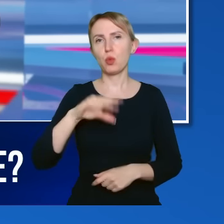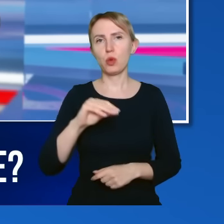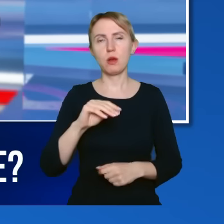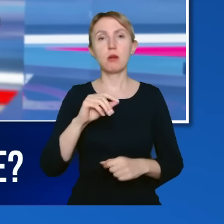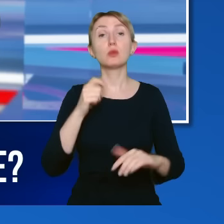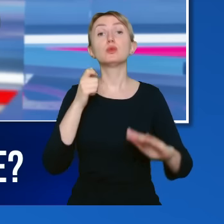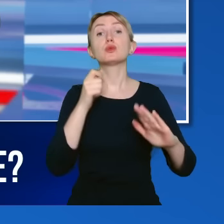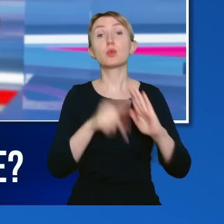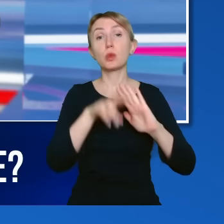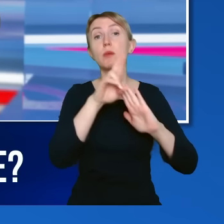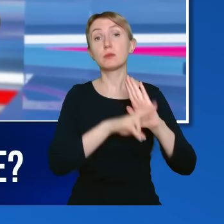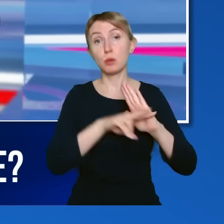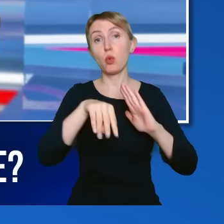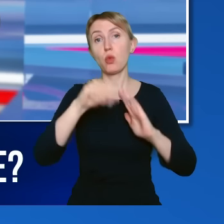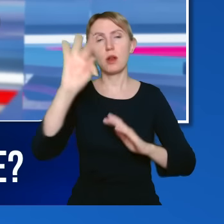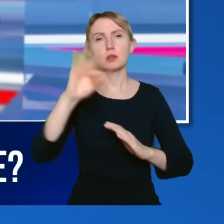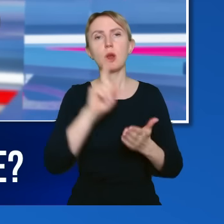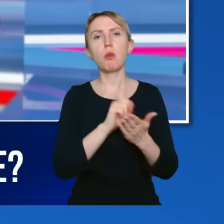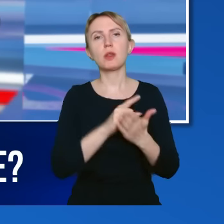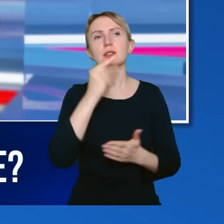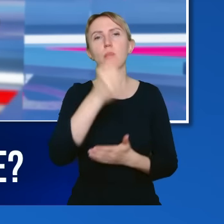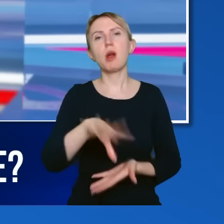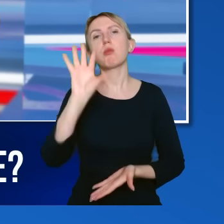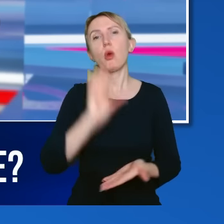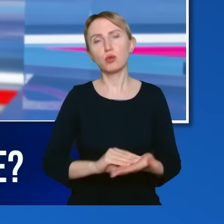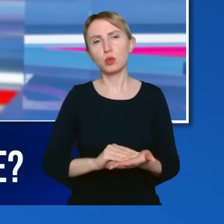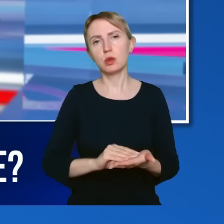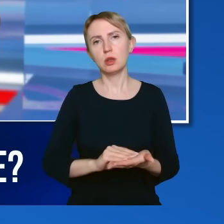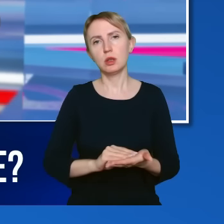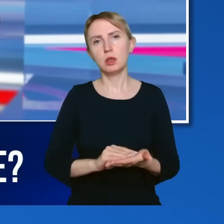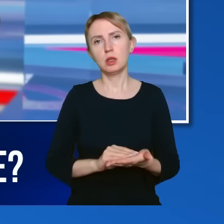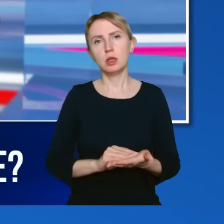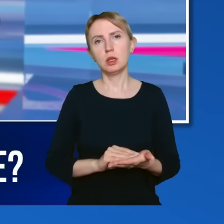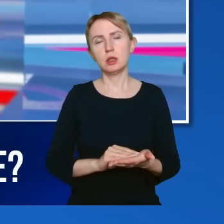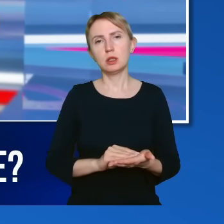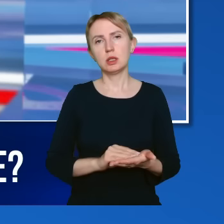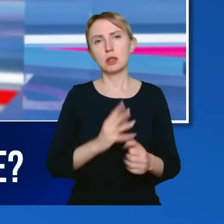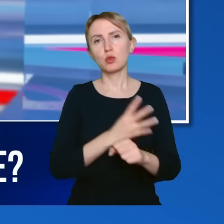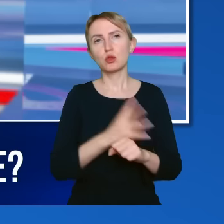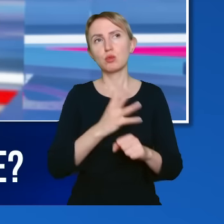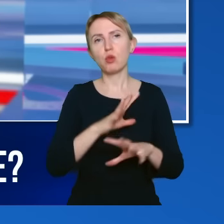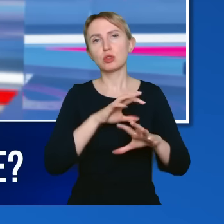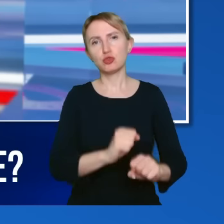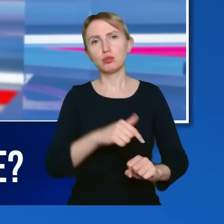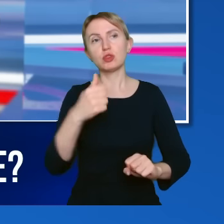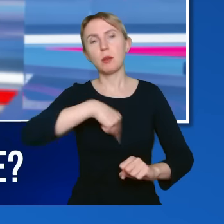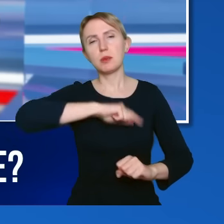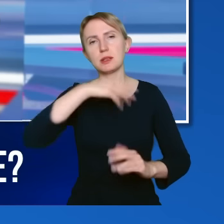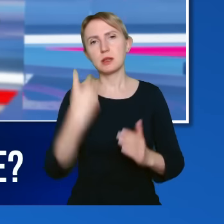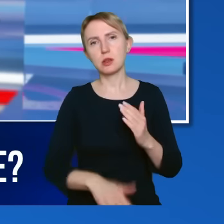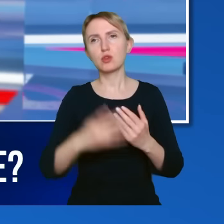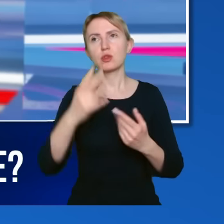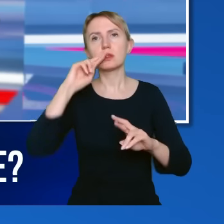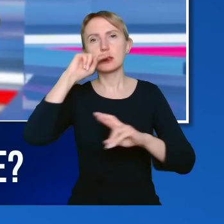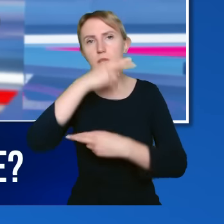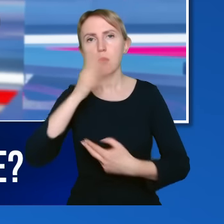tej regulacji teraz będzie to, że podatnik zapłaci po raz kolejny zaraz za przetrzymywanie tego zboża, za to, że pewnie na nim stracimy, że ono się gdzieś zepsuje albo